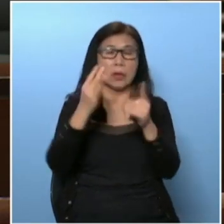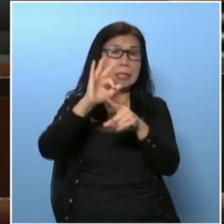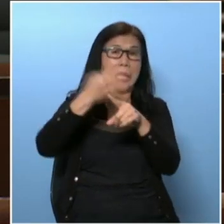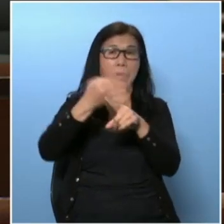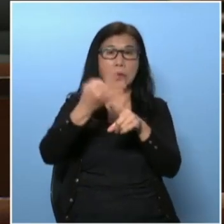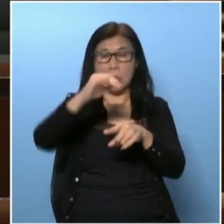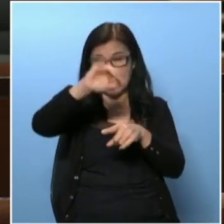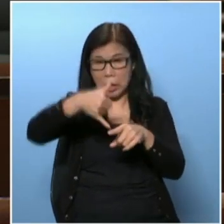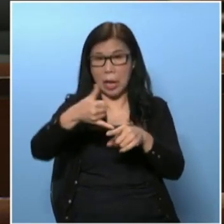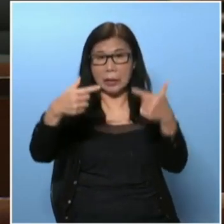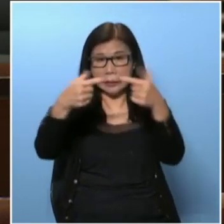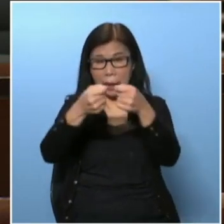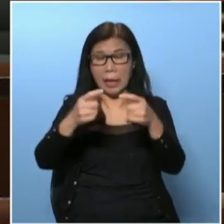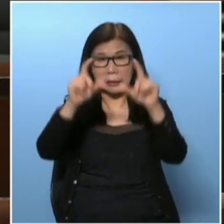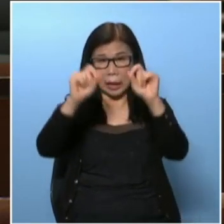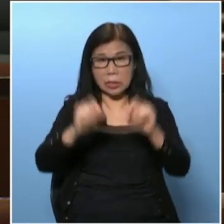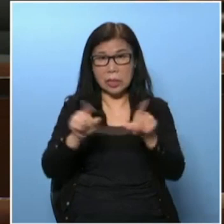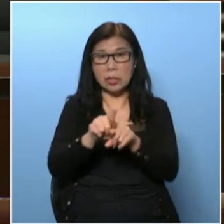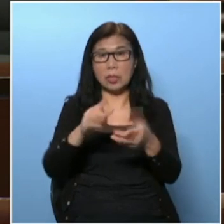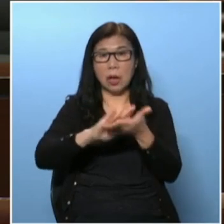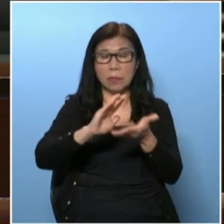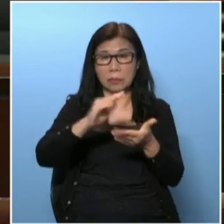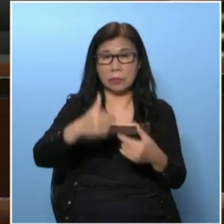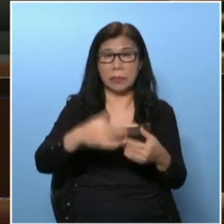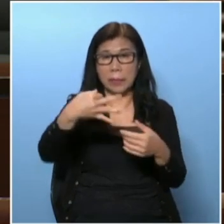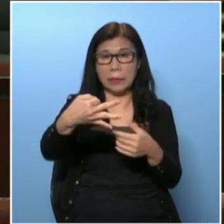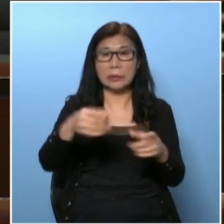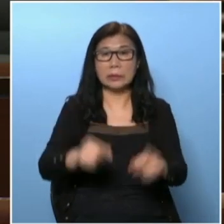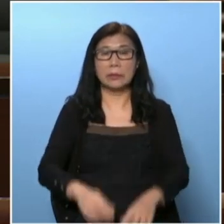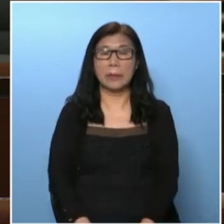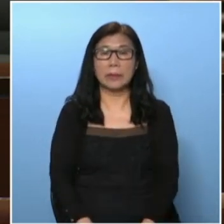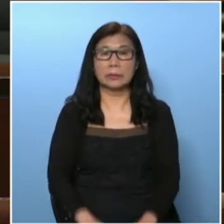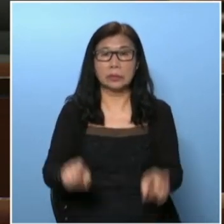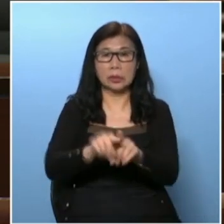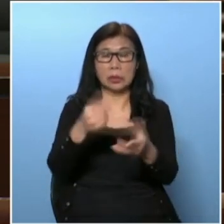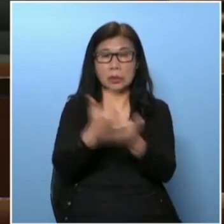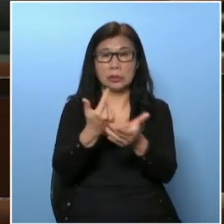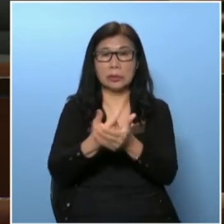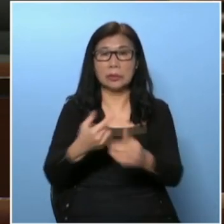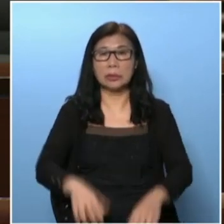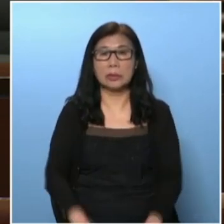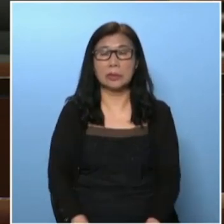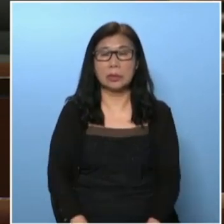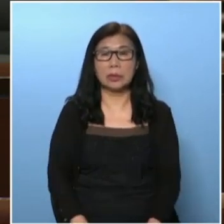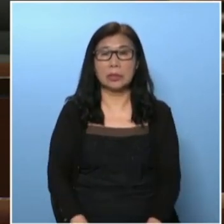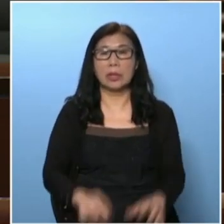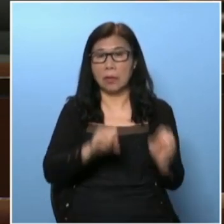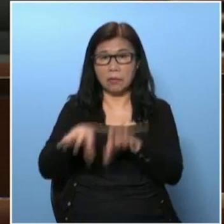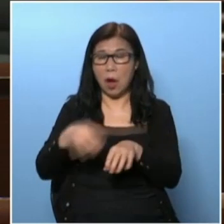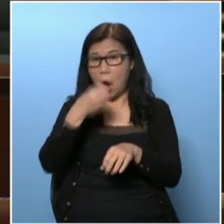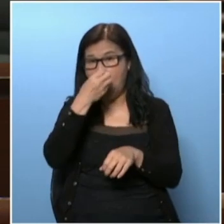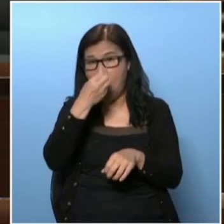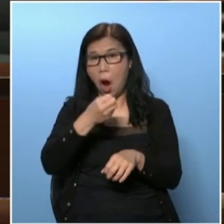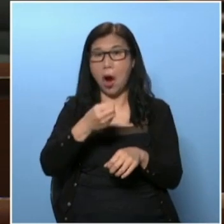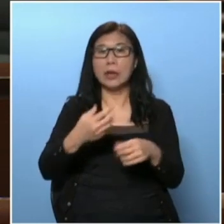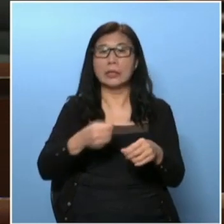3個月，冇合理嘅解釋。第三咧就都相當嚴重啊！佢喪失或者放棄香港特別